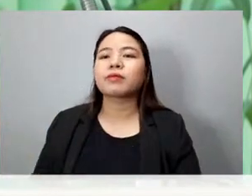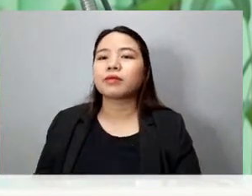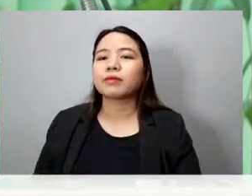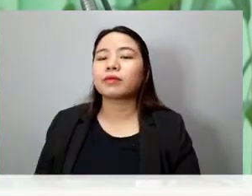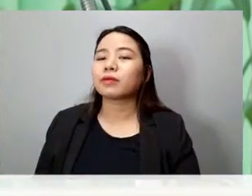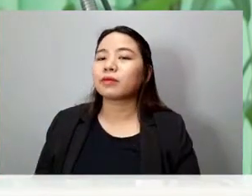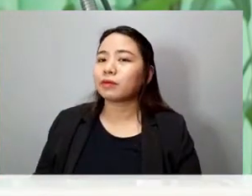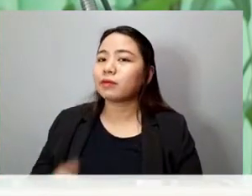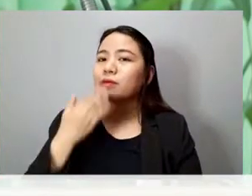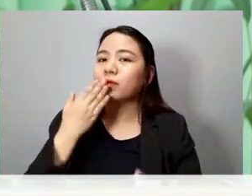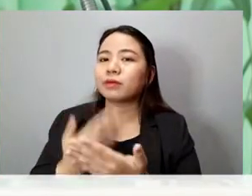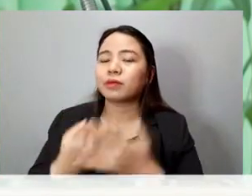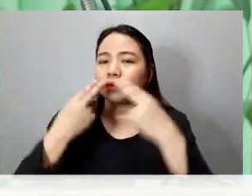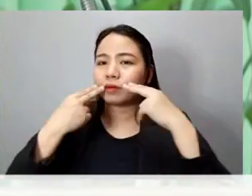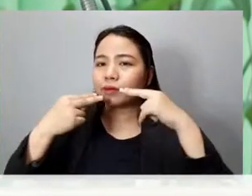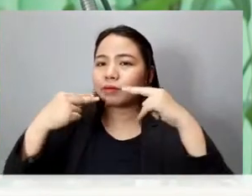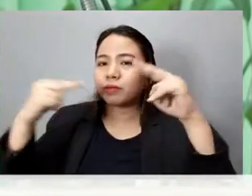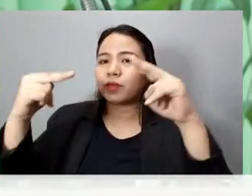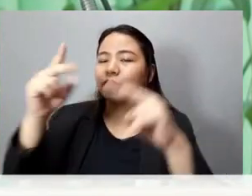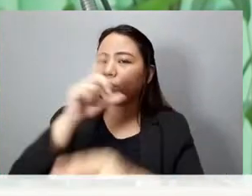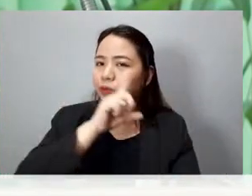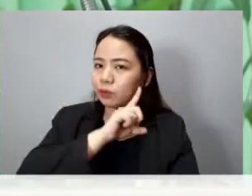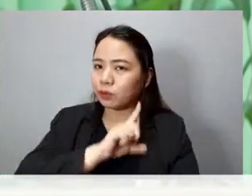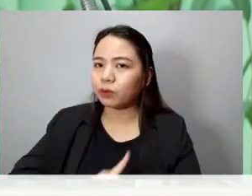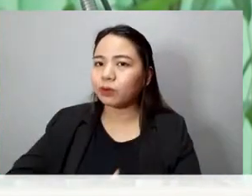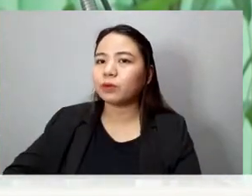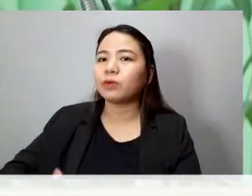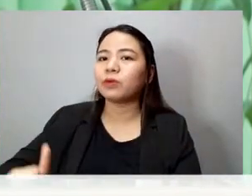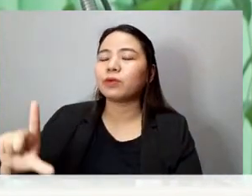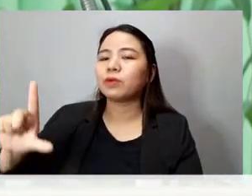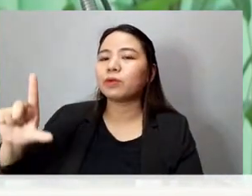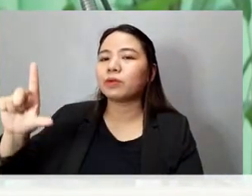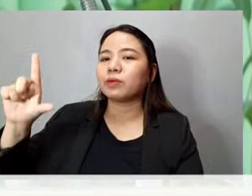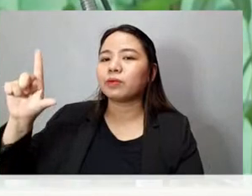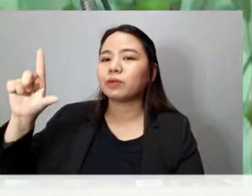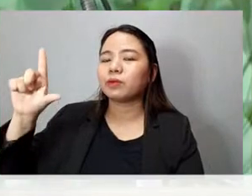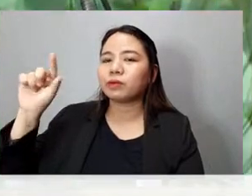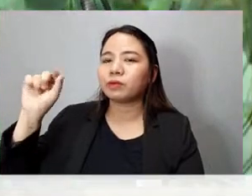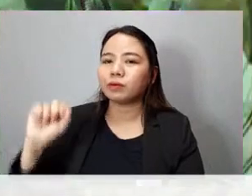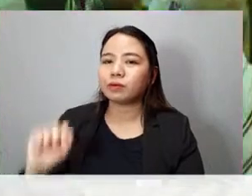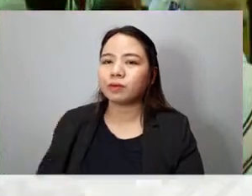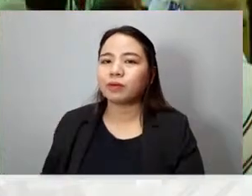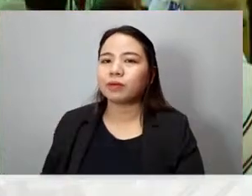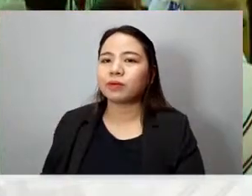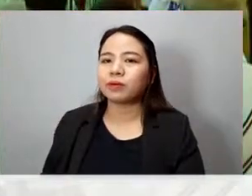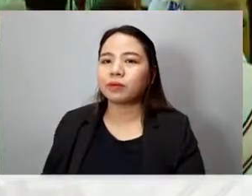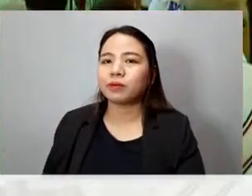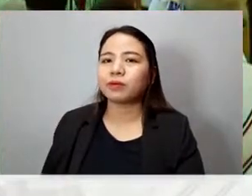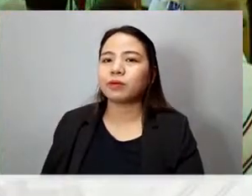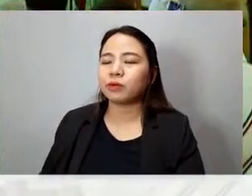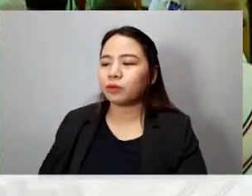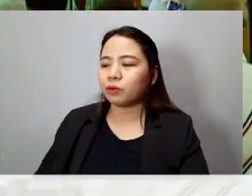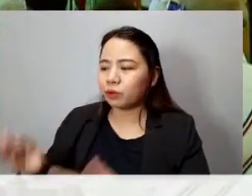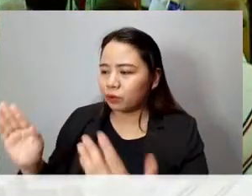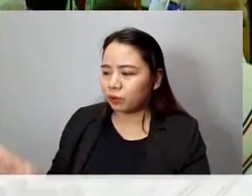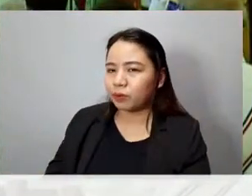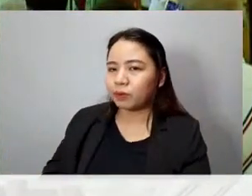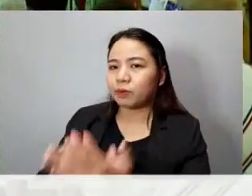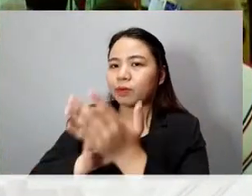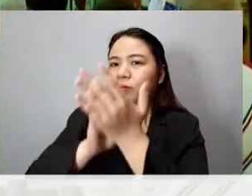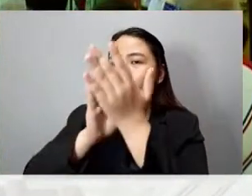Ang mabuting balita ng Panginoon. Be Pinupuri